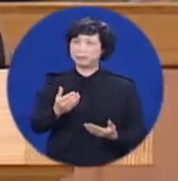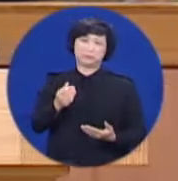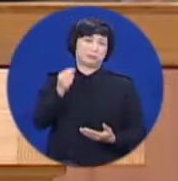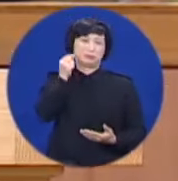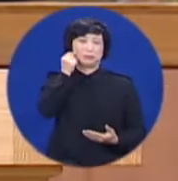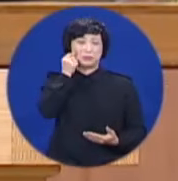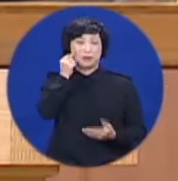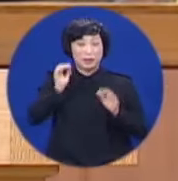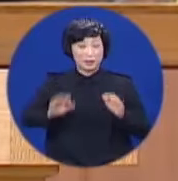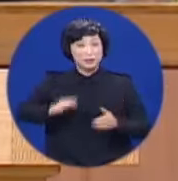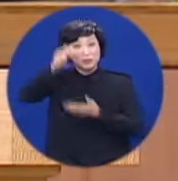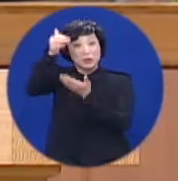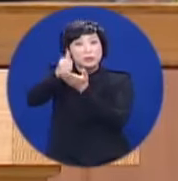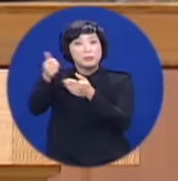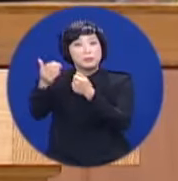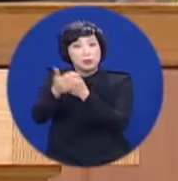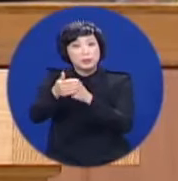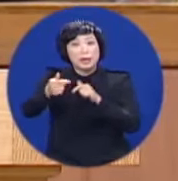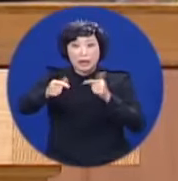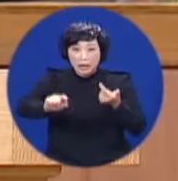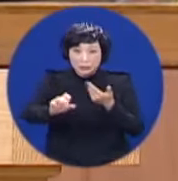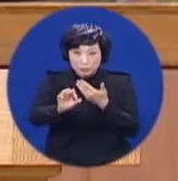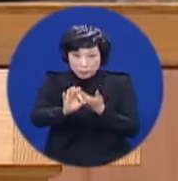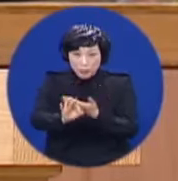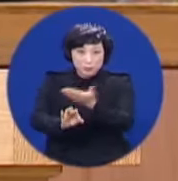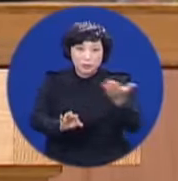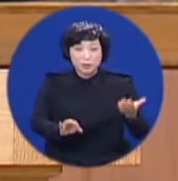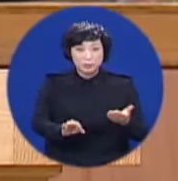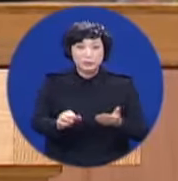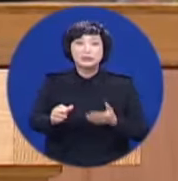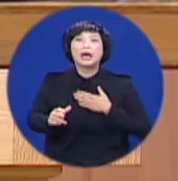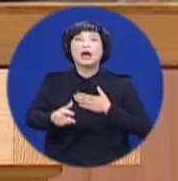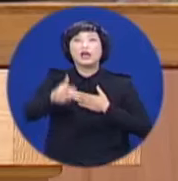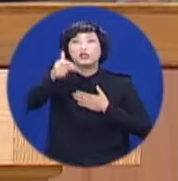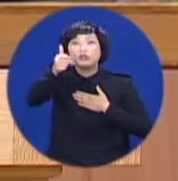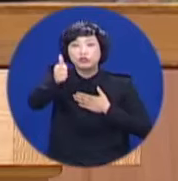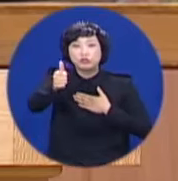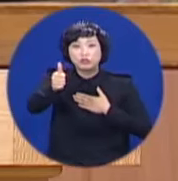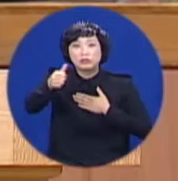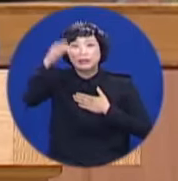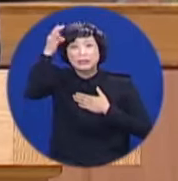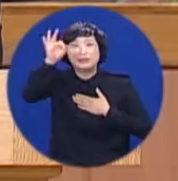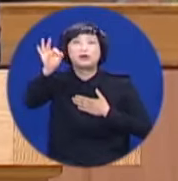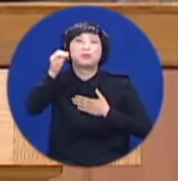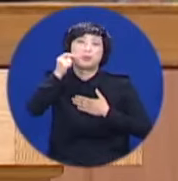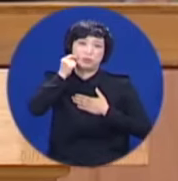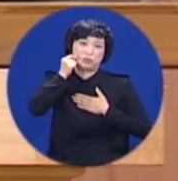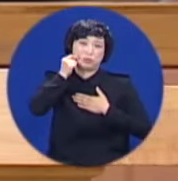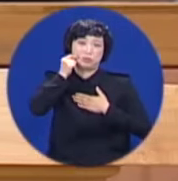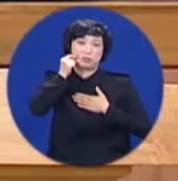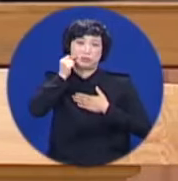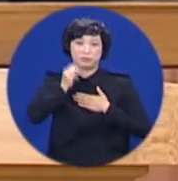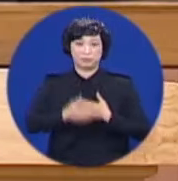그래서 성령으로 하지 아니하고는 주를 주라 시인할 수 없다.